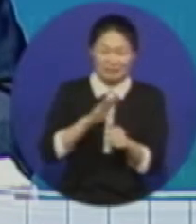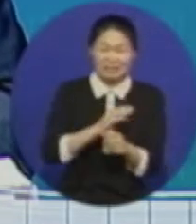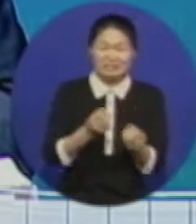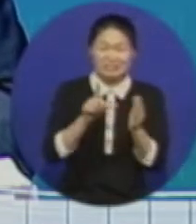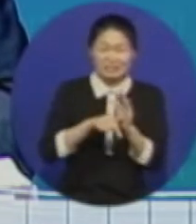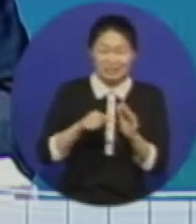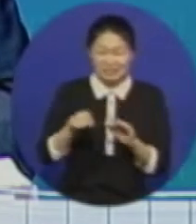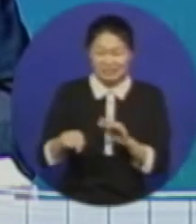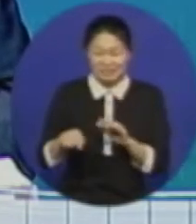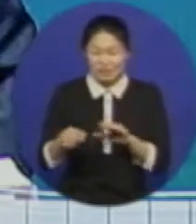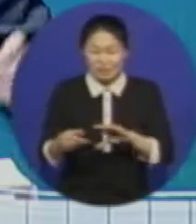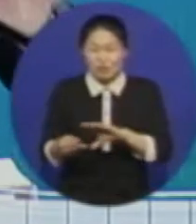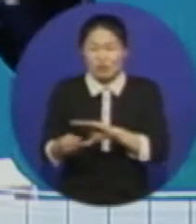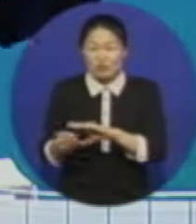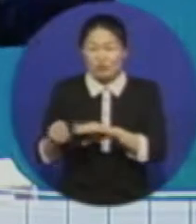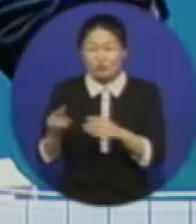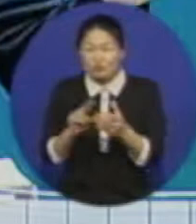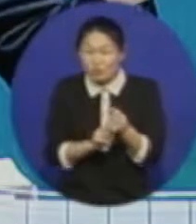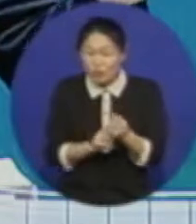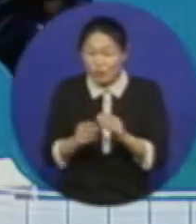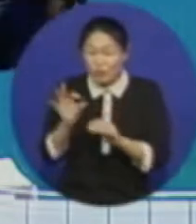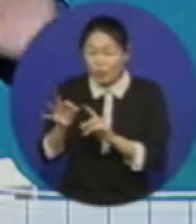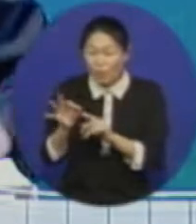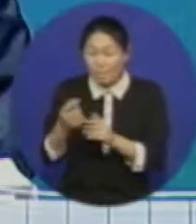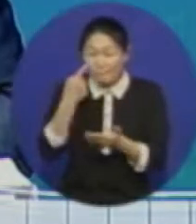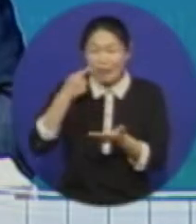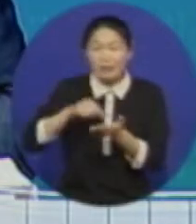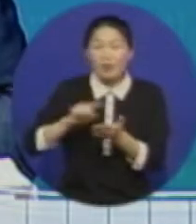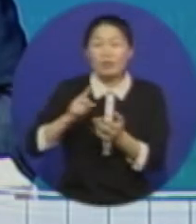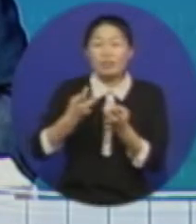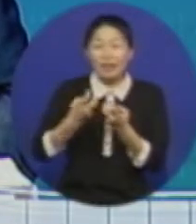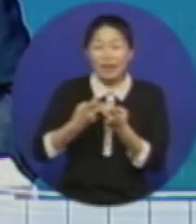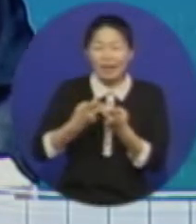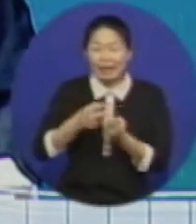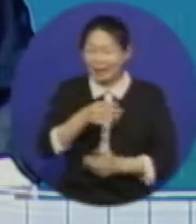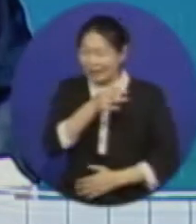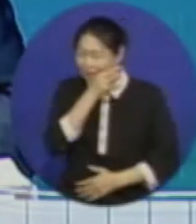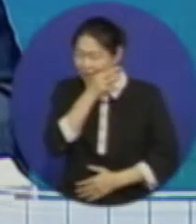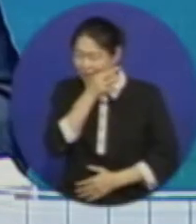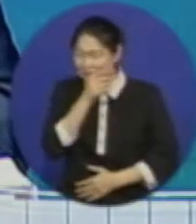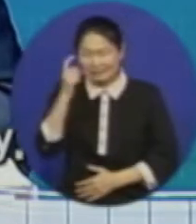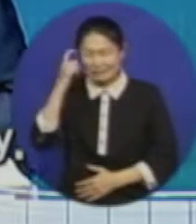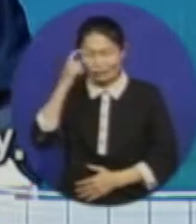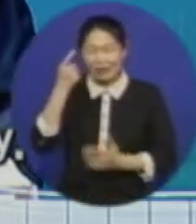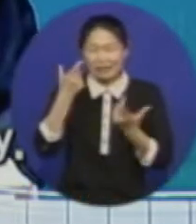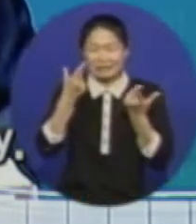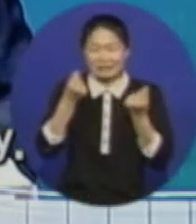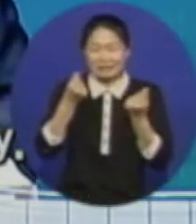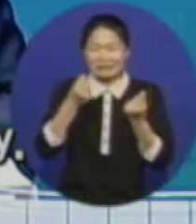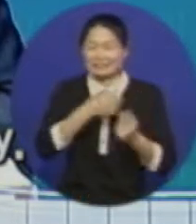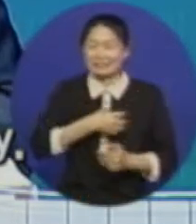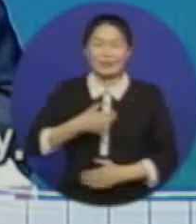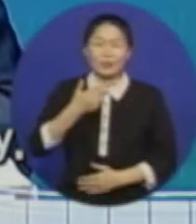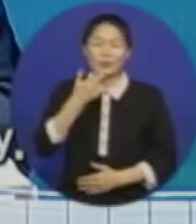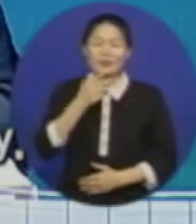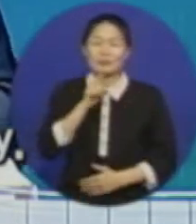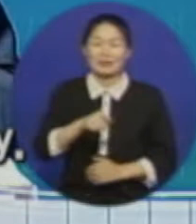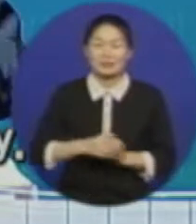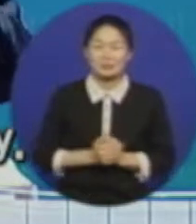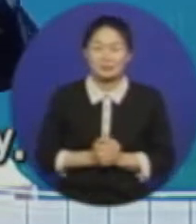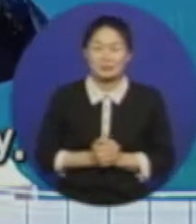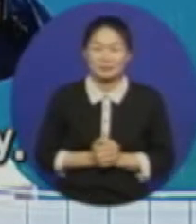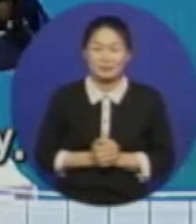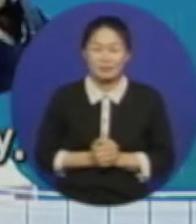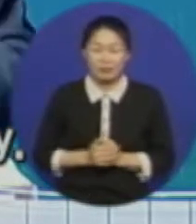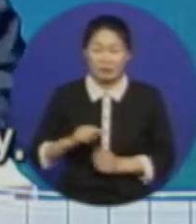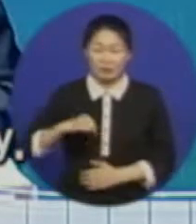줄까 이제는 그 걱정 어때요 너무 편하 되요 음란동영상 자기 늘